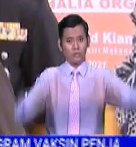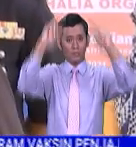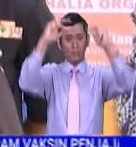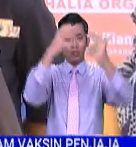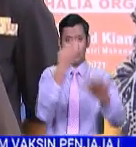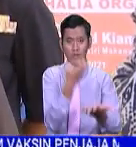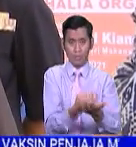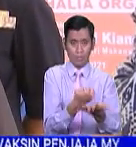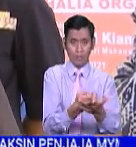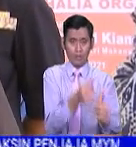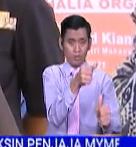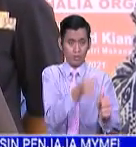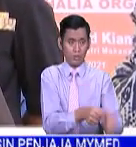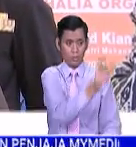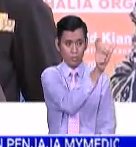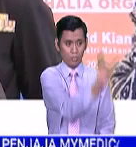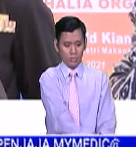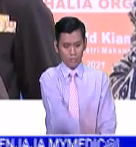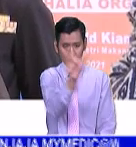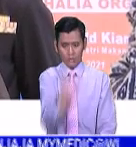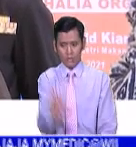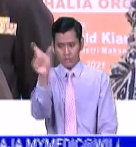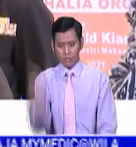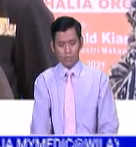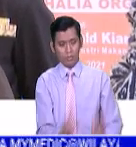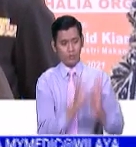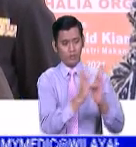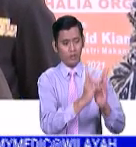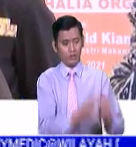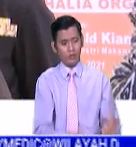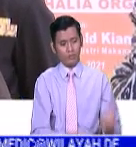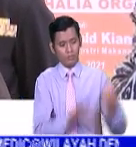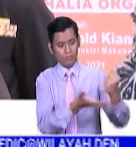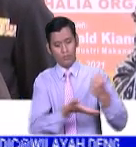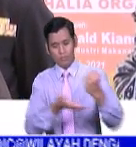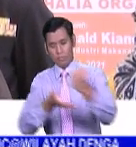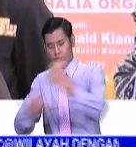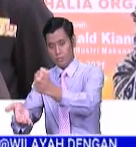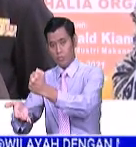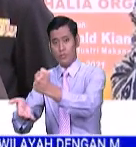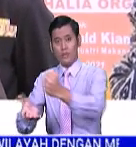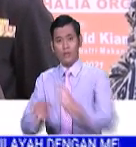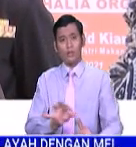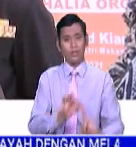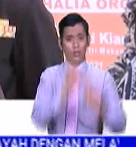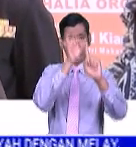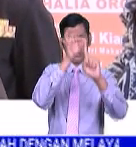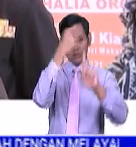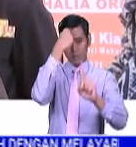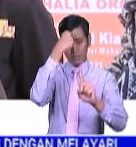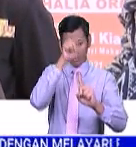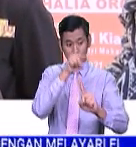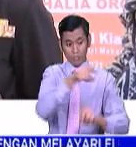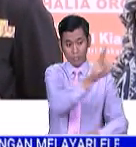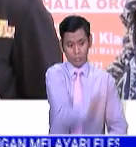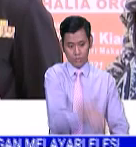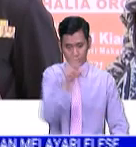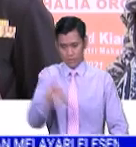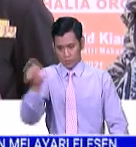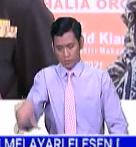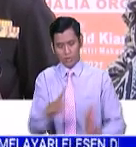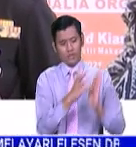setiap wakil rakyat dibagi ya peruntukan khas untuk ke membantu rakyat secara